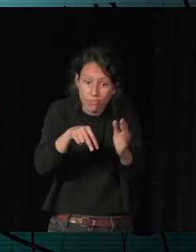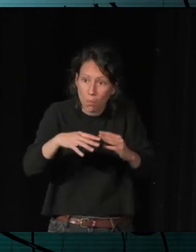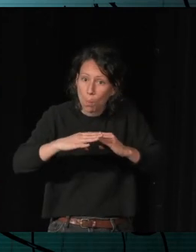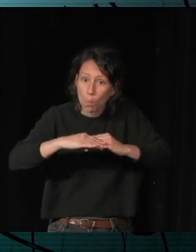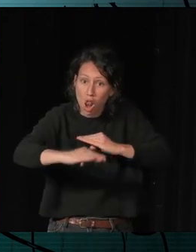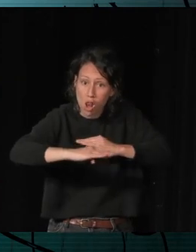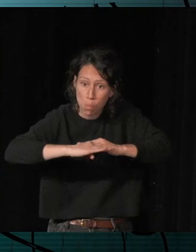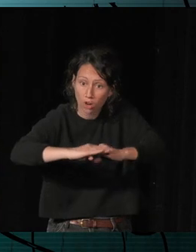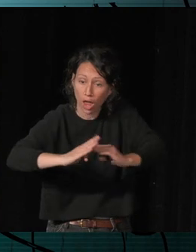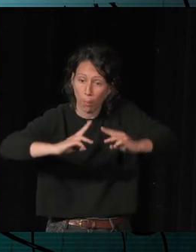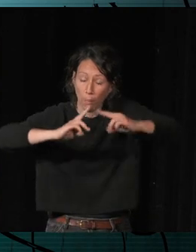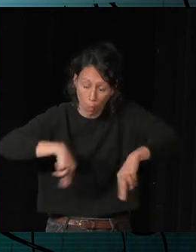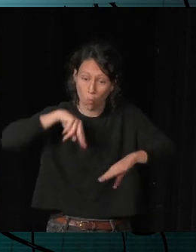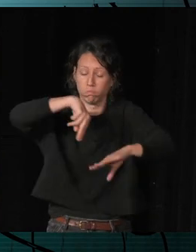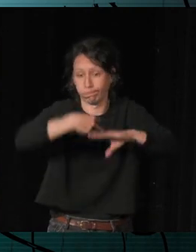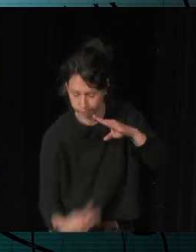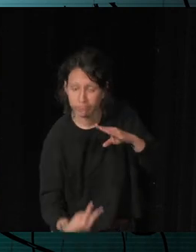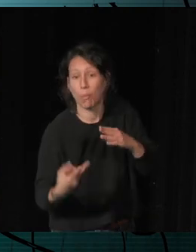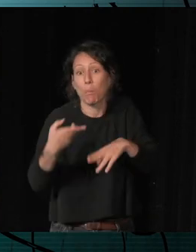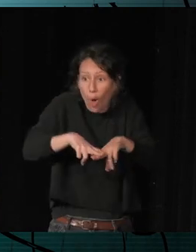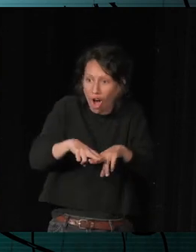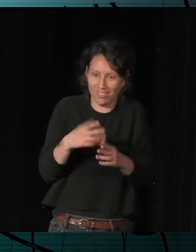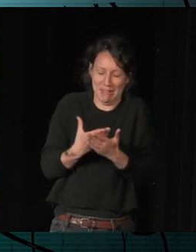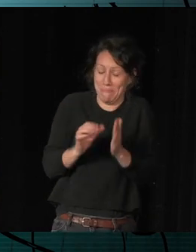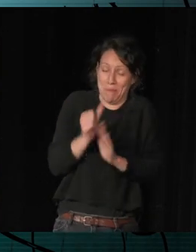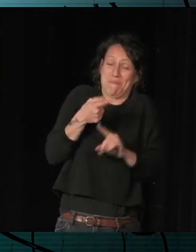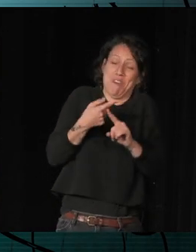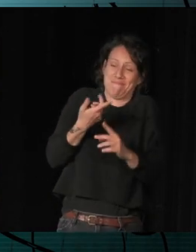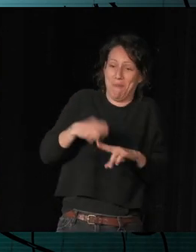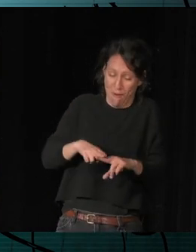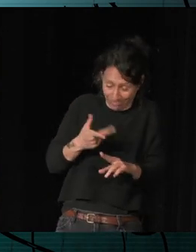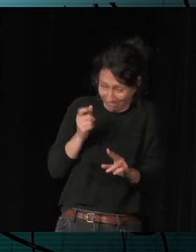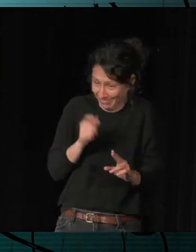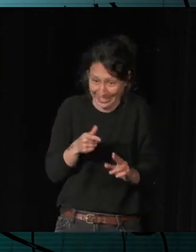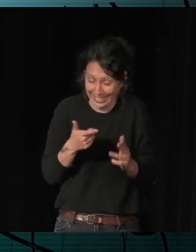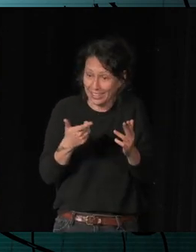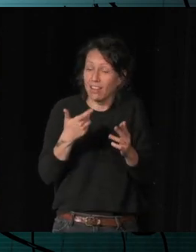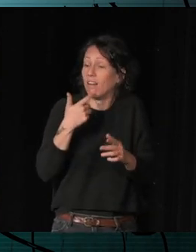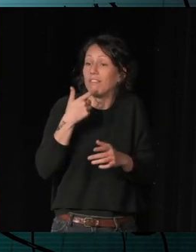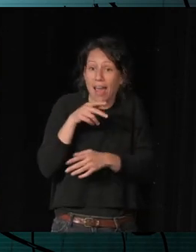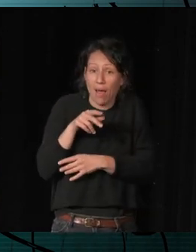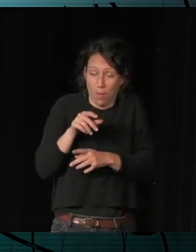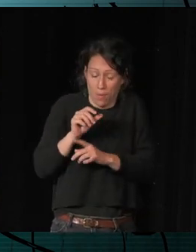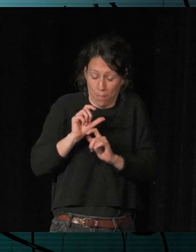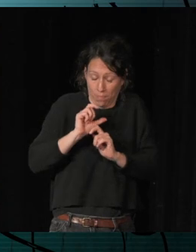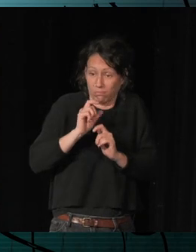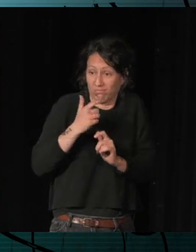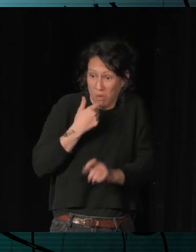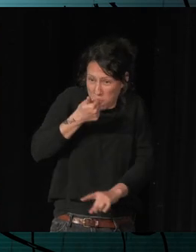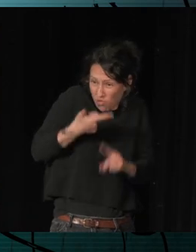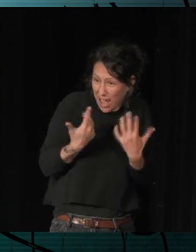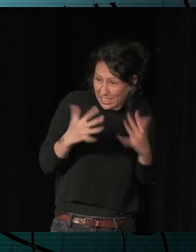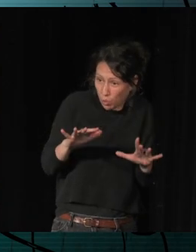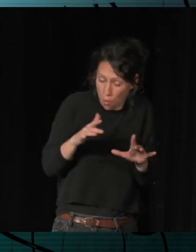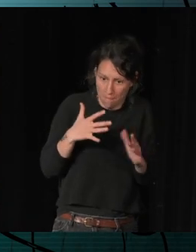jeu mais pourquoi c'est comme ça que je vais mourir dans ce jeu ben oui et en fait ça n'arrive qu'une fois une deuxième fois un peu après d' dans les souterrains